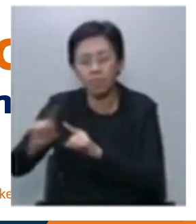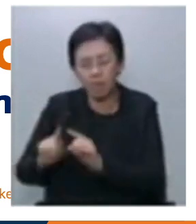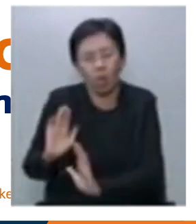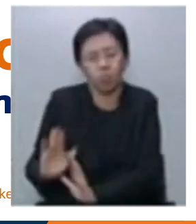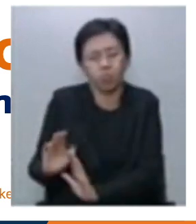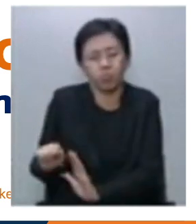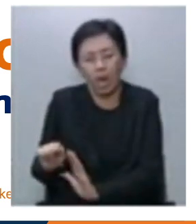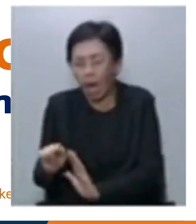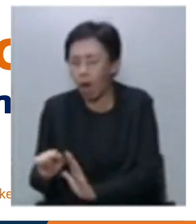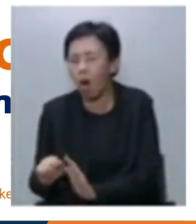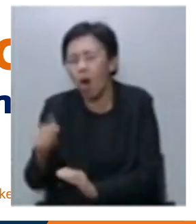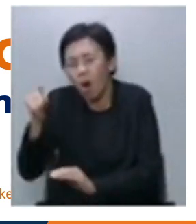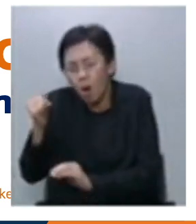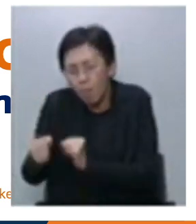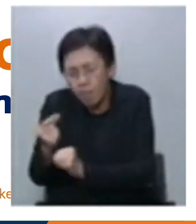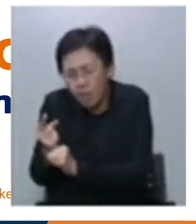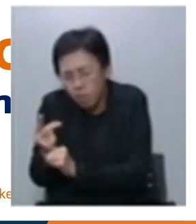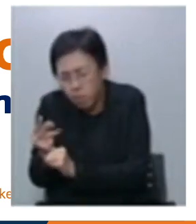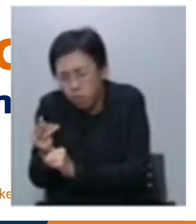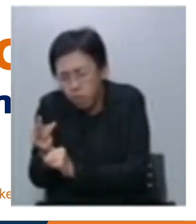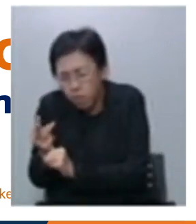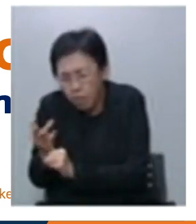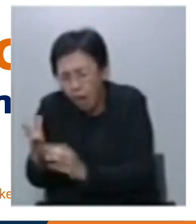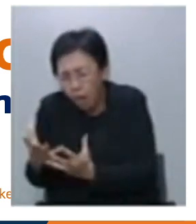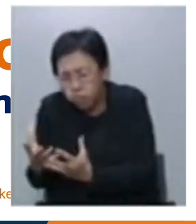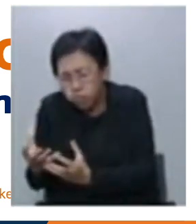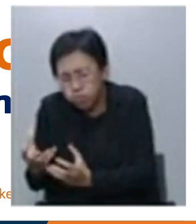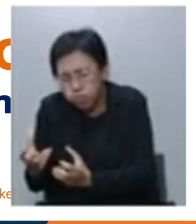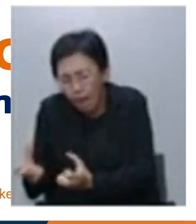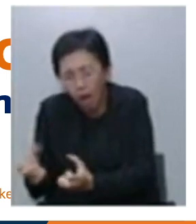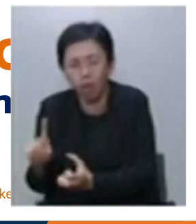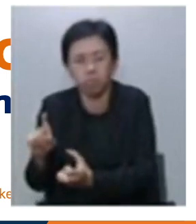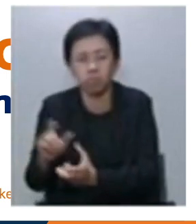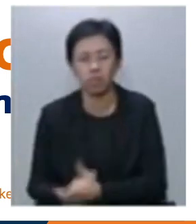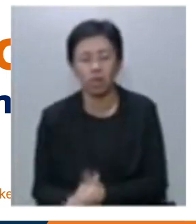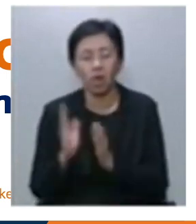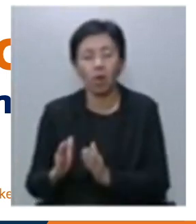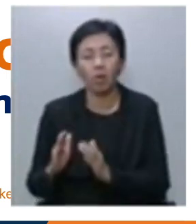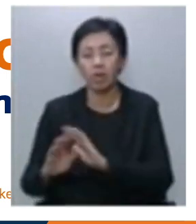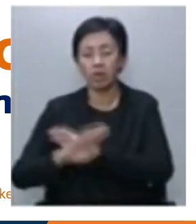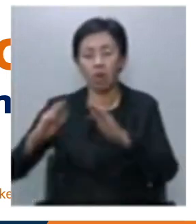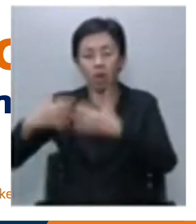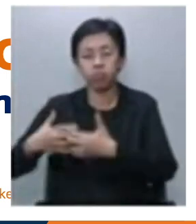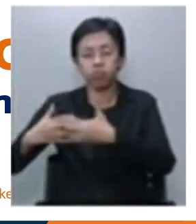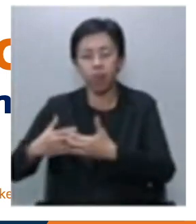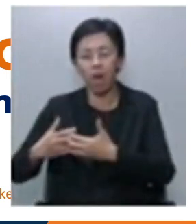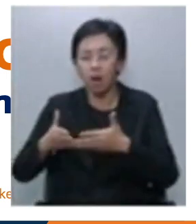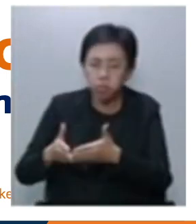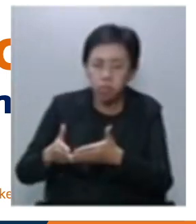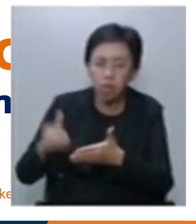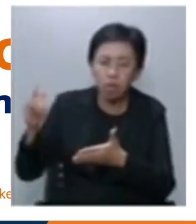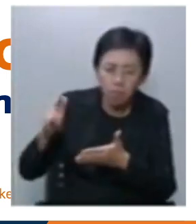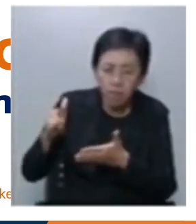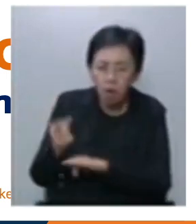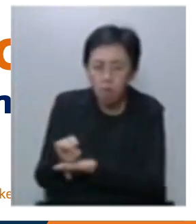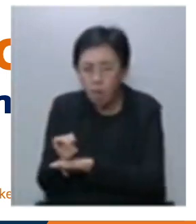สามารถที่จะใช้สู้รบกับข้าศึกได้ดีไม่ดีนะครับผู้ผลิตเลิกผลิตไปไม่มีอะไรมาซ่อมครับ